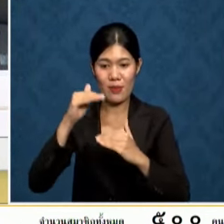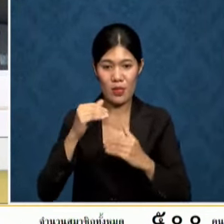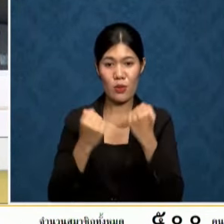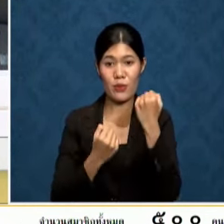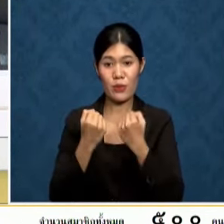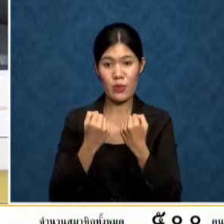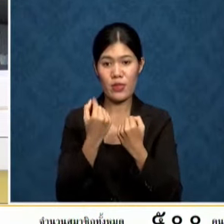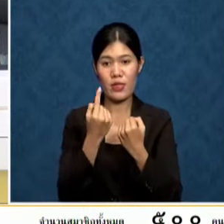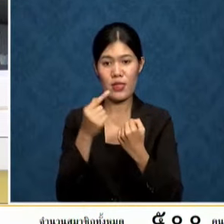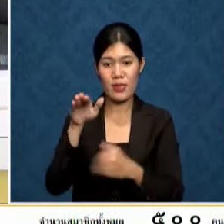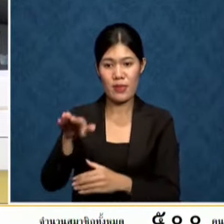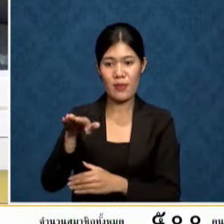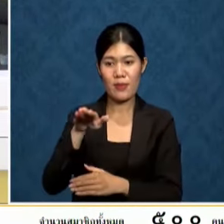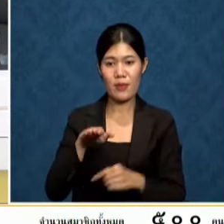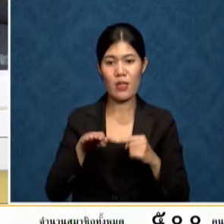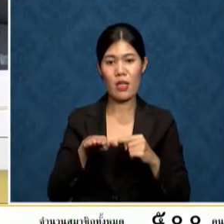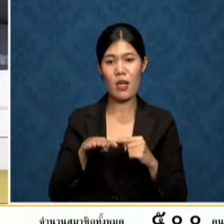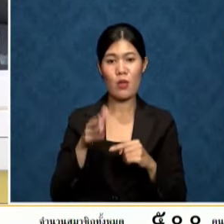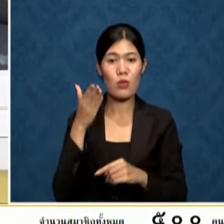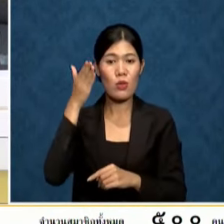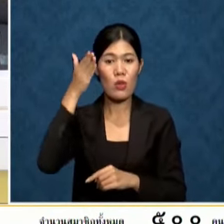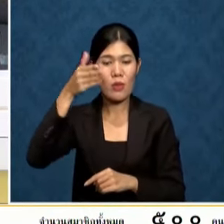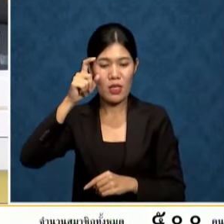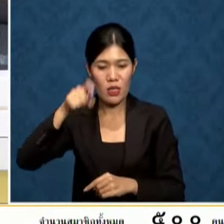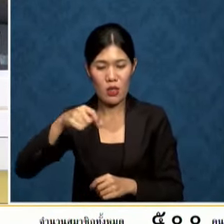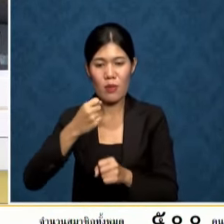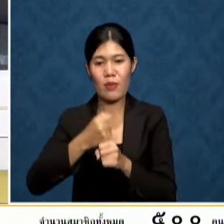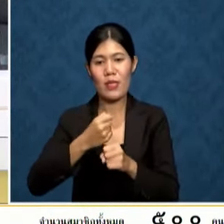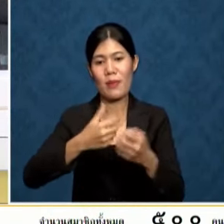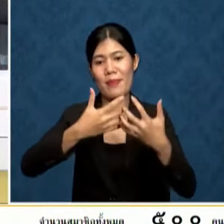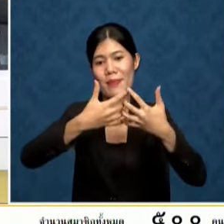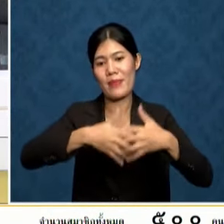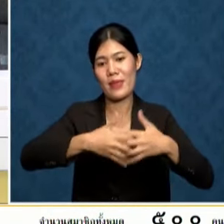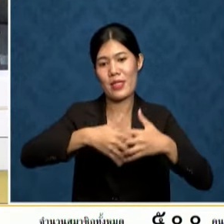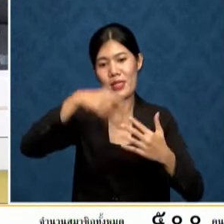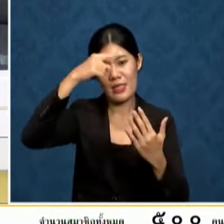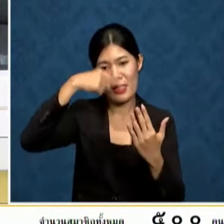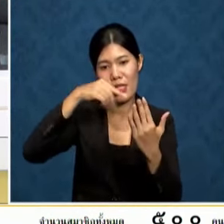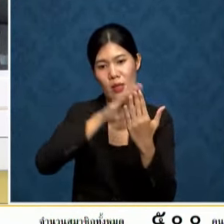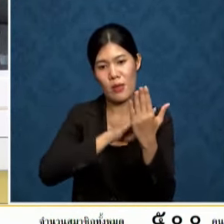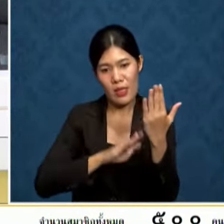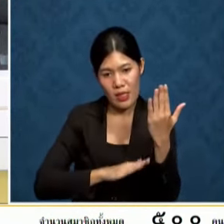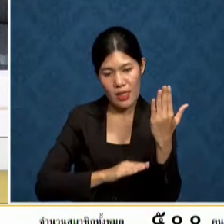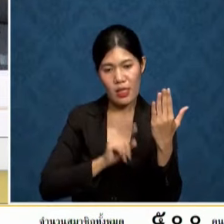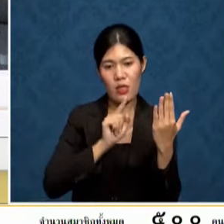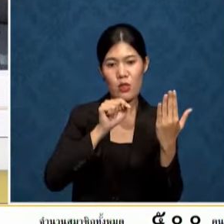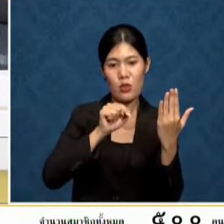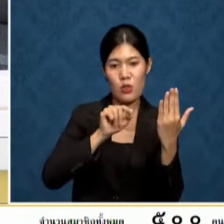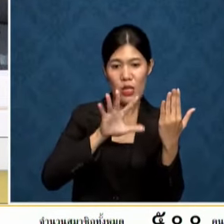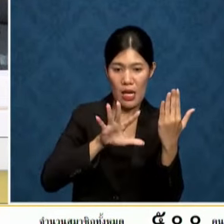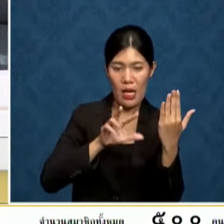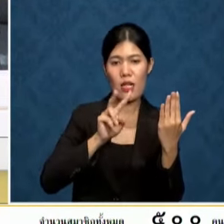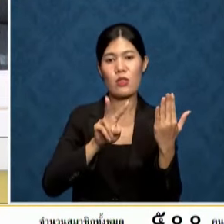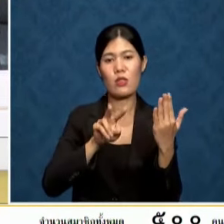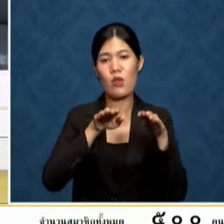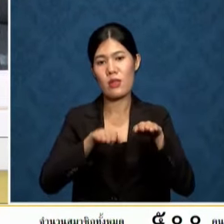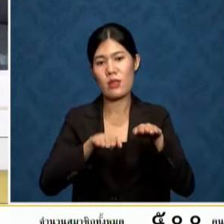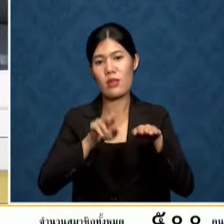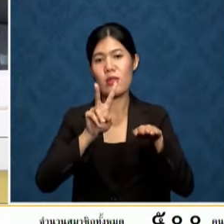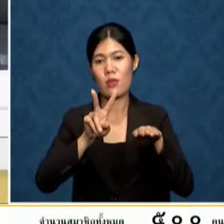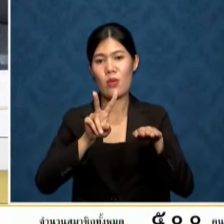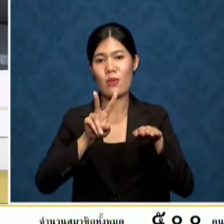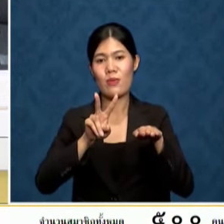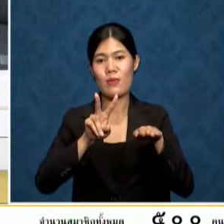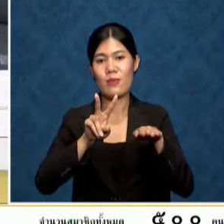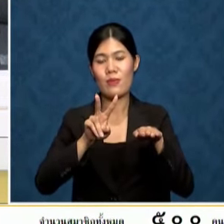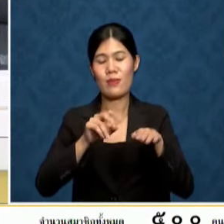คันในอนาคตจะต้องมาผลิตในประเทศไทย 2คัน 1.5คันถึง 2คันซึ่งตรงนี้เนี่ยเป็นกลไก